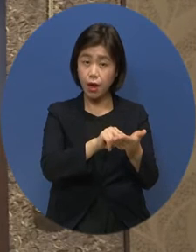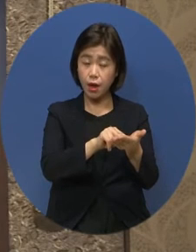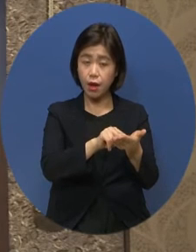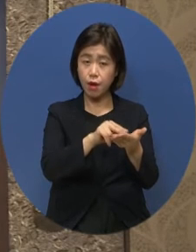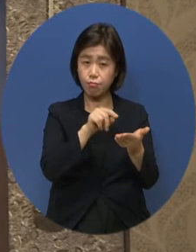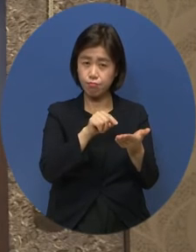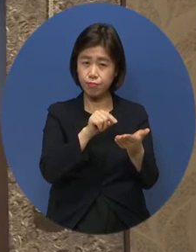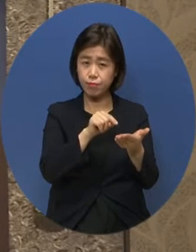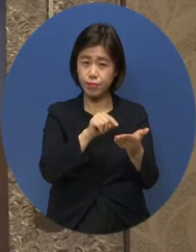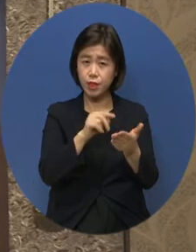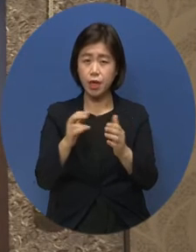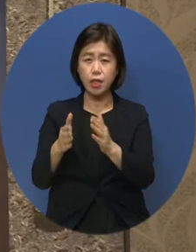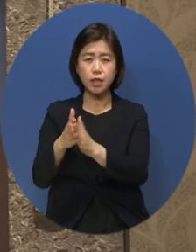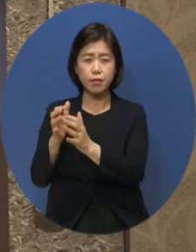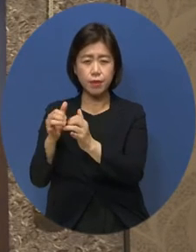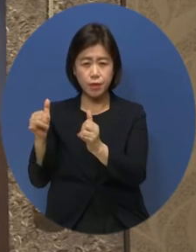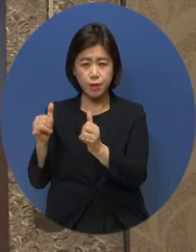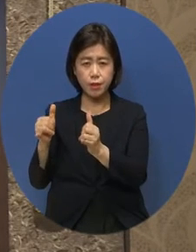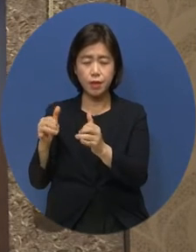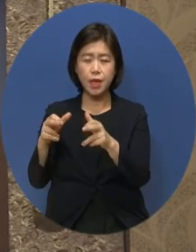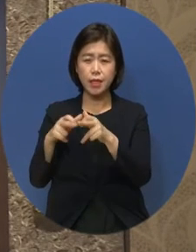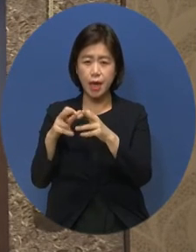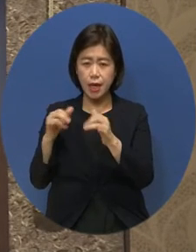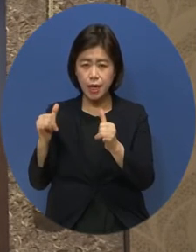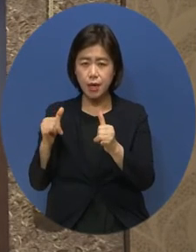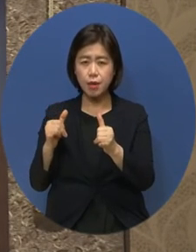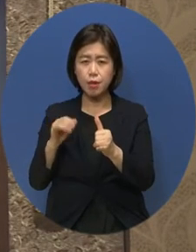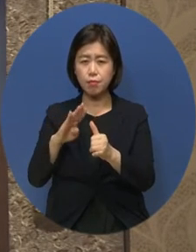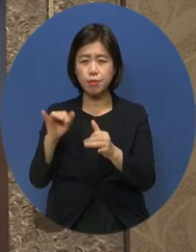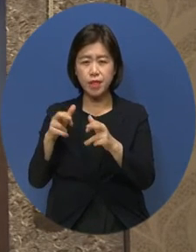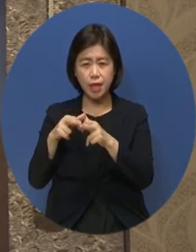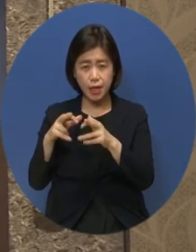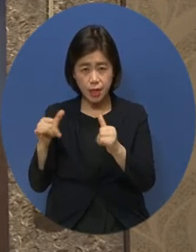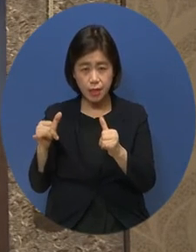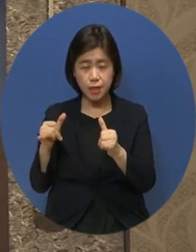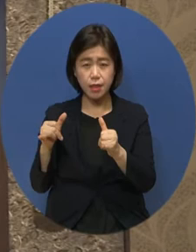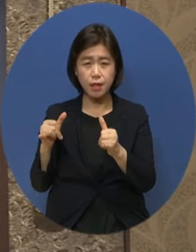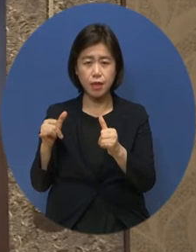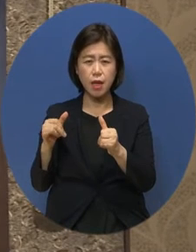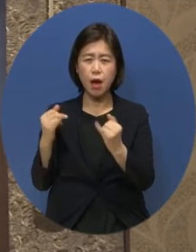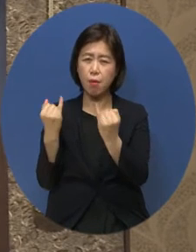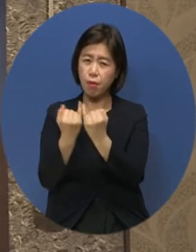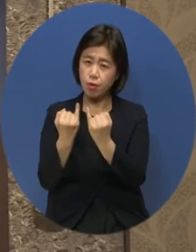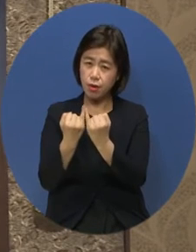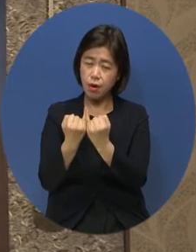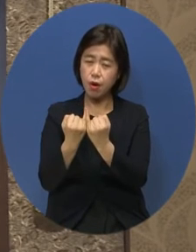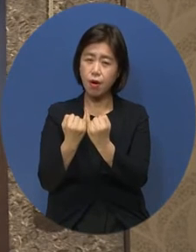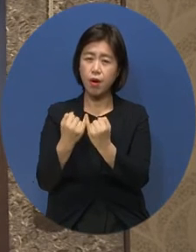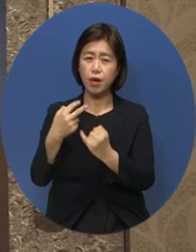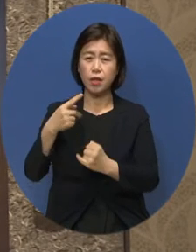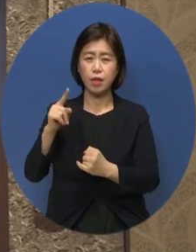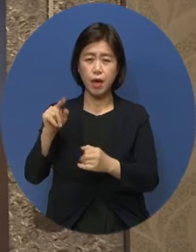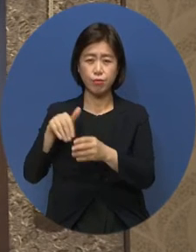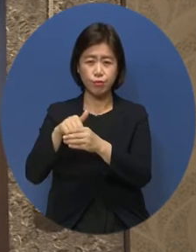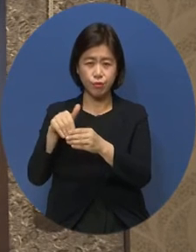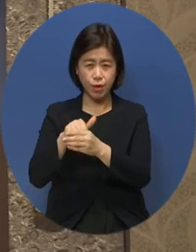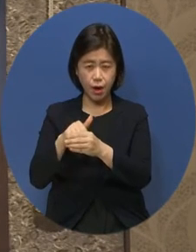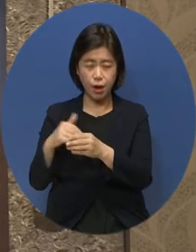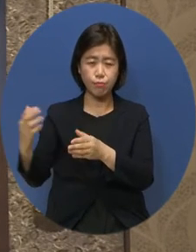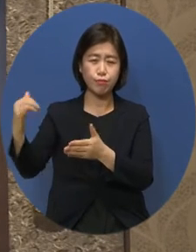시민들에게 장애인이 던 비장애인이 든 뜬 그 여성이든 탐 허나 이 주